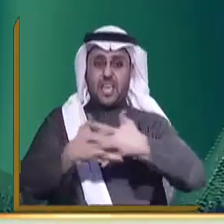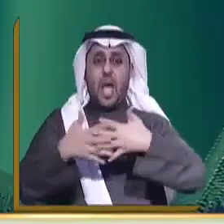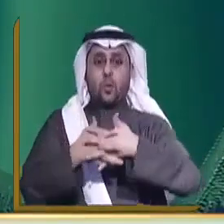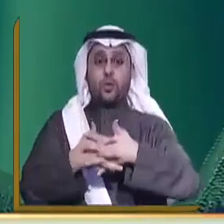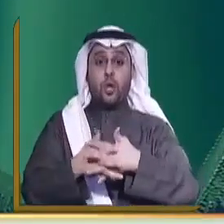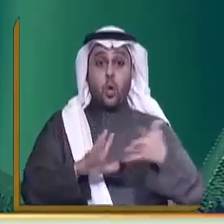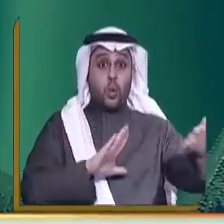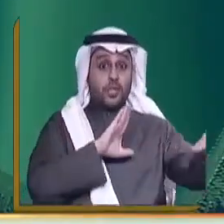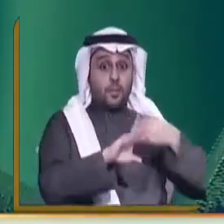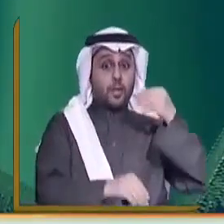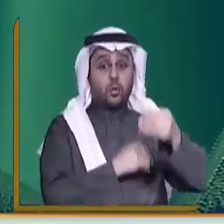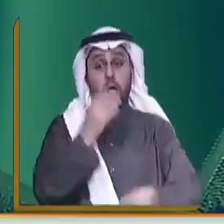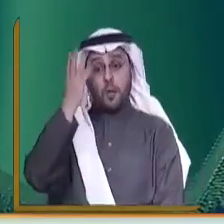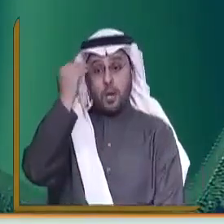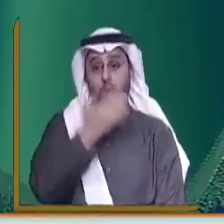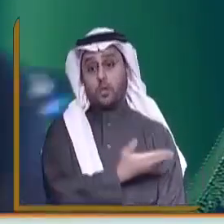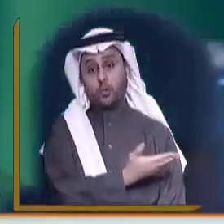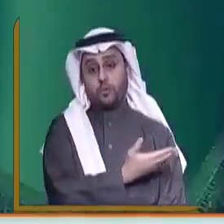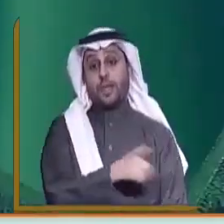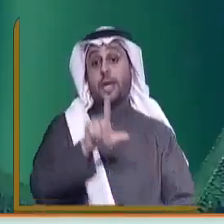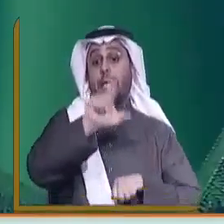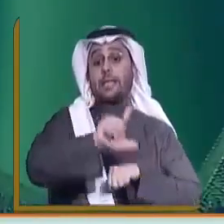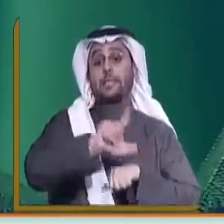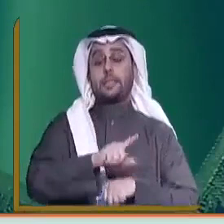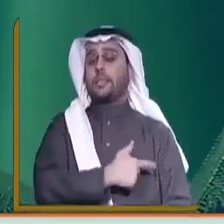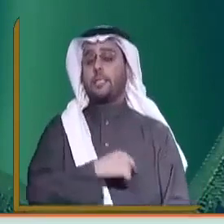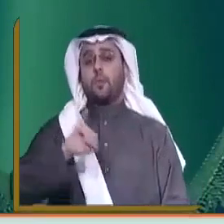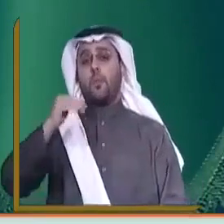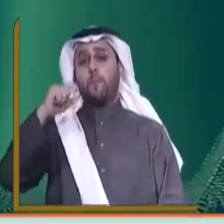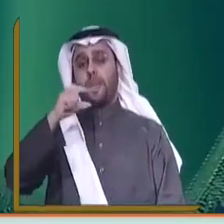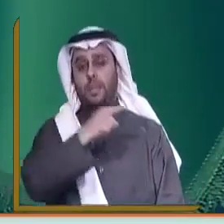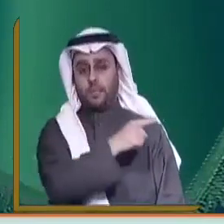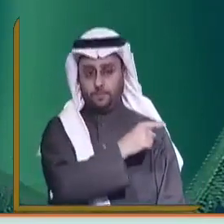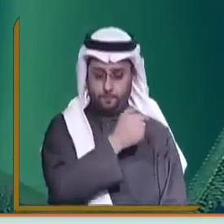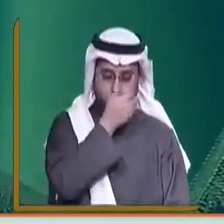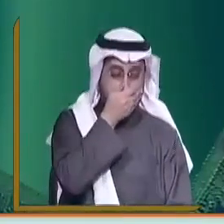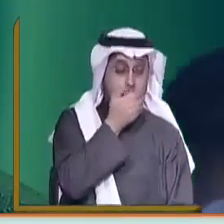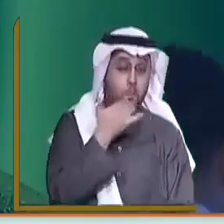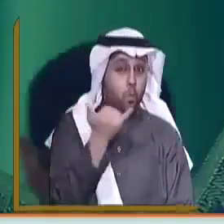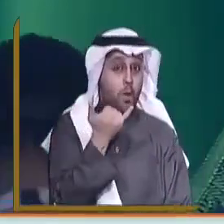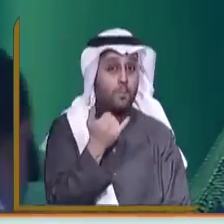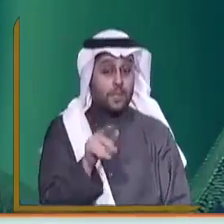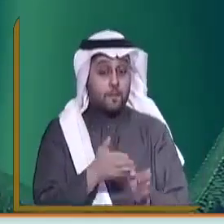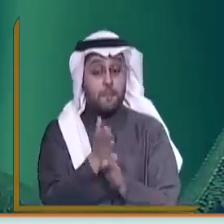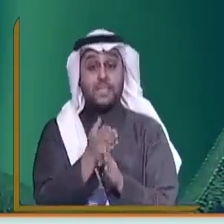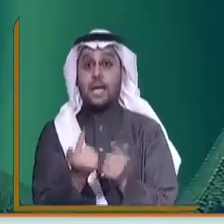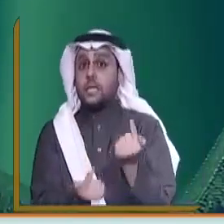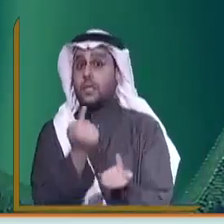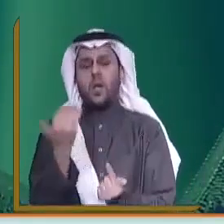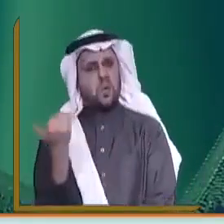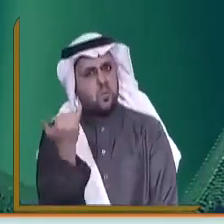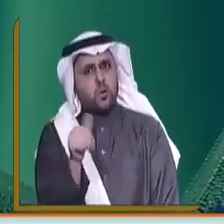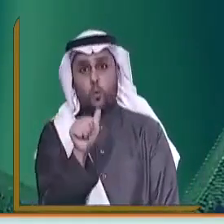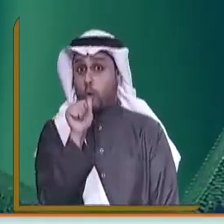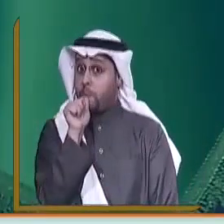الشركاء والجهات التي تعنى بقضايا الري والصرف الزراعي حيث يتناول القضايا